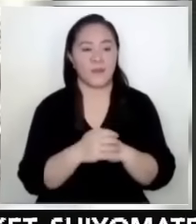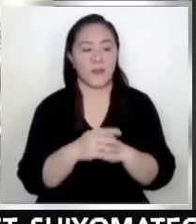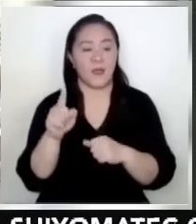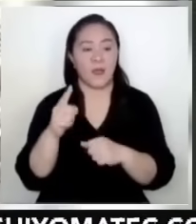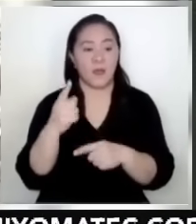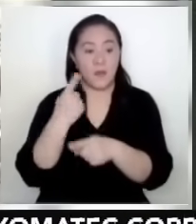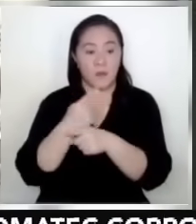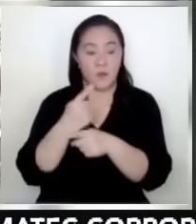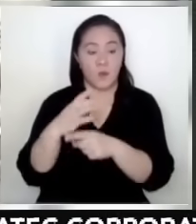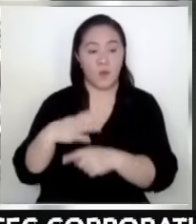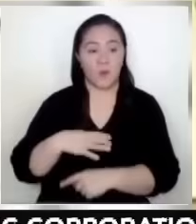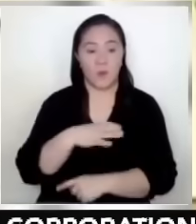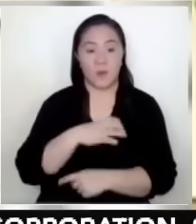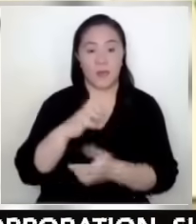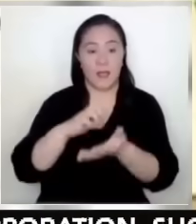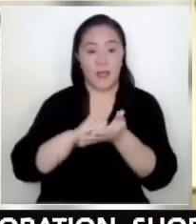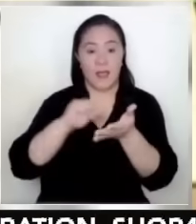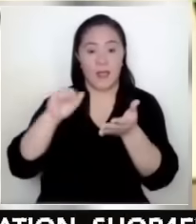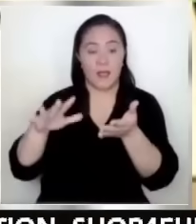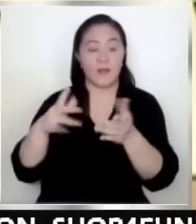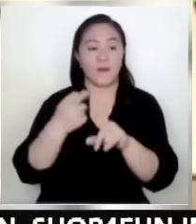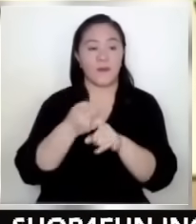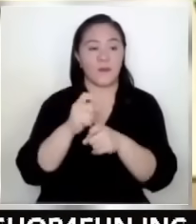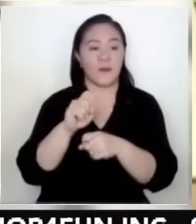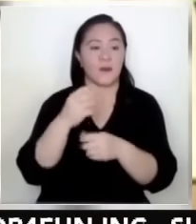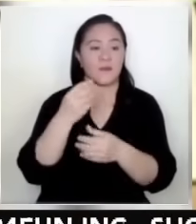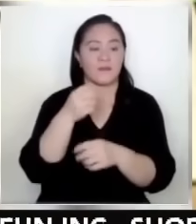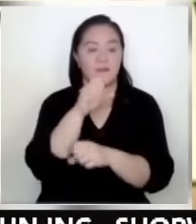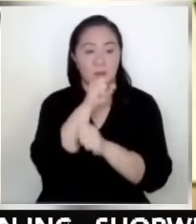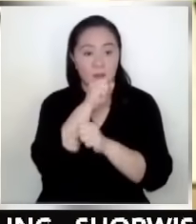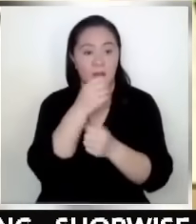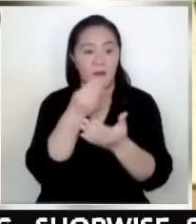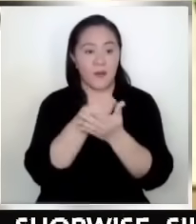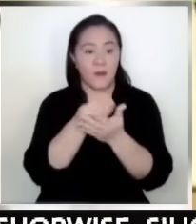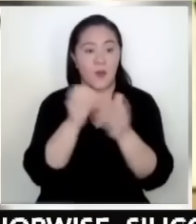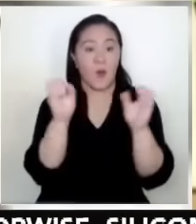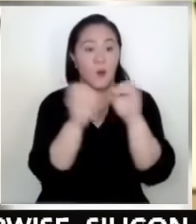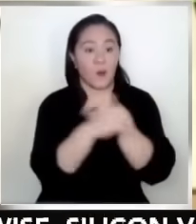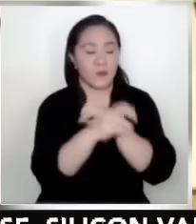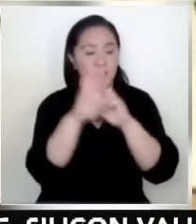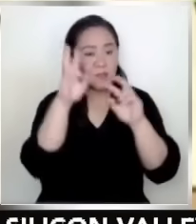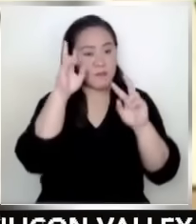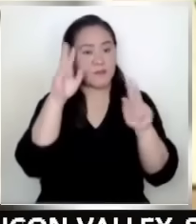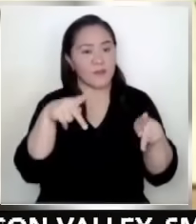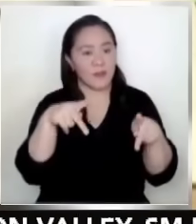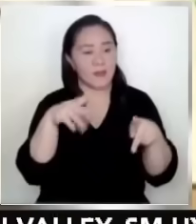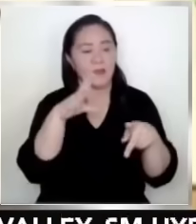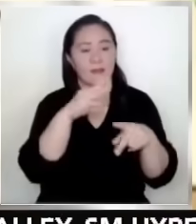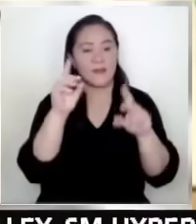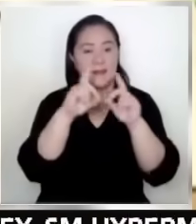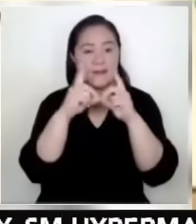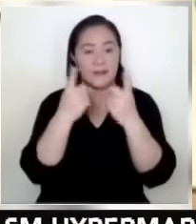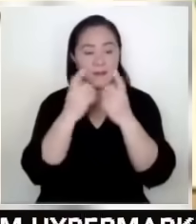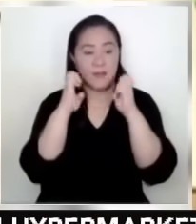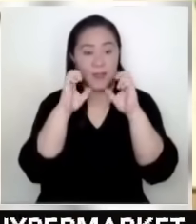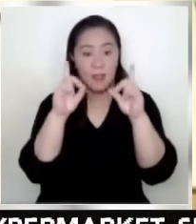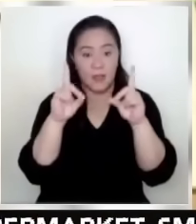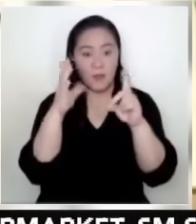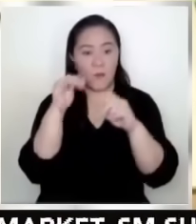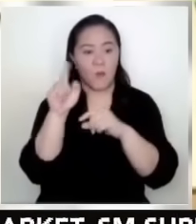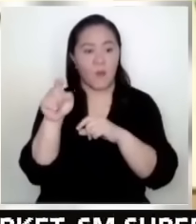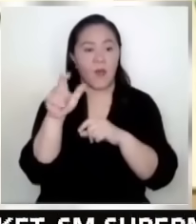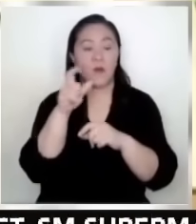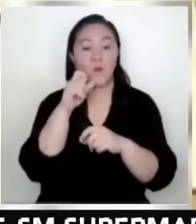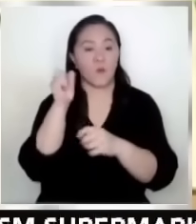posibleng alisan ng confidential fund, ang Office of the Vice President at Department of Education, kung saan kalihim din ang